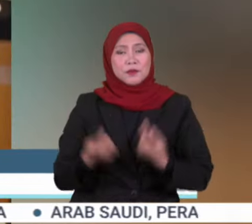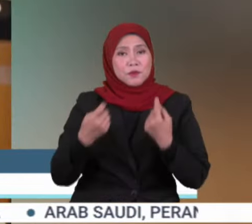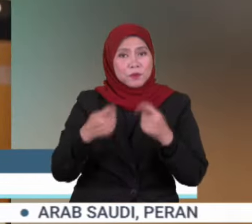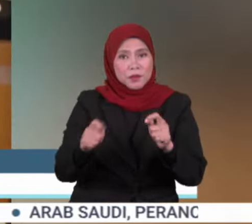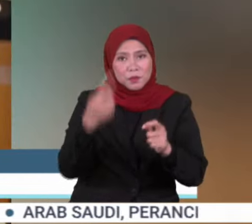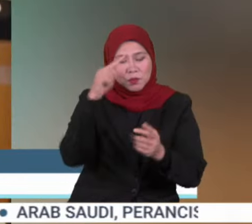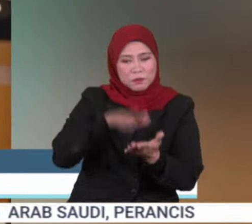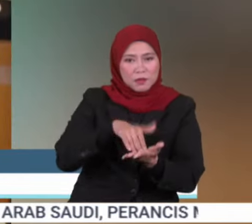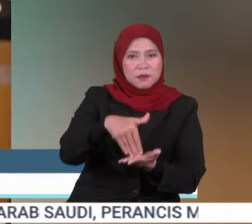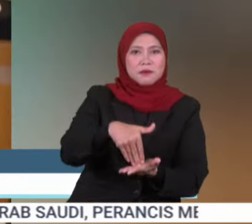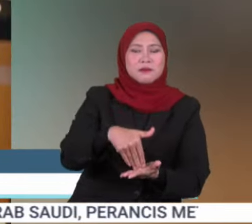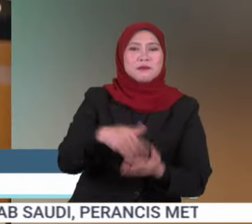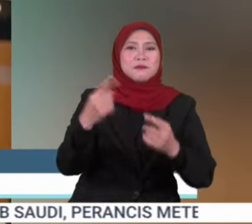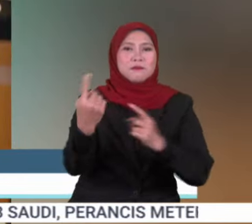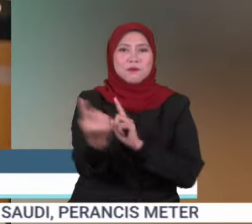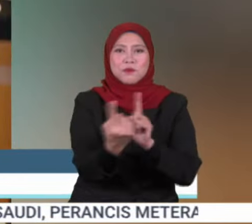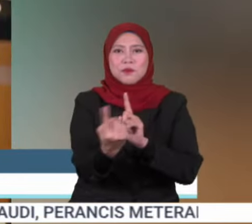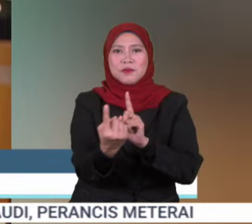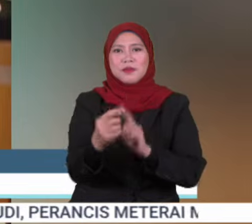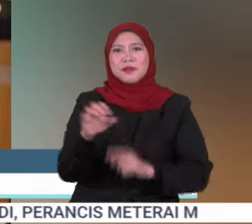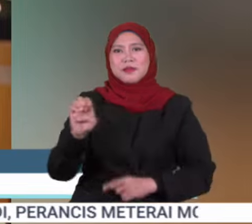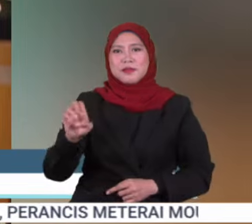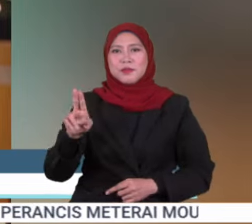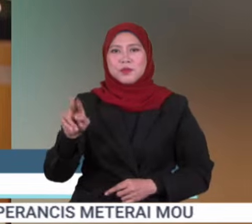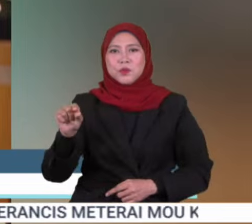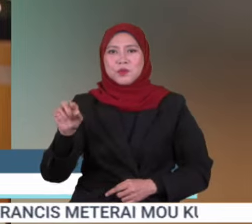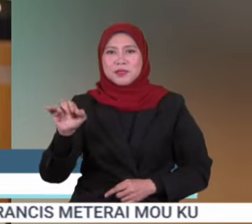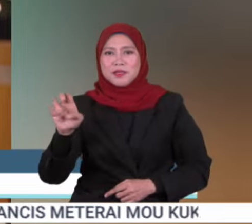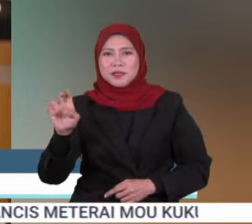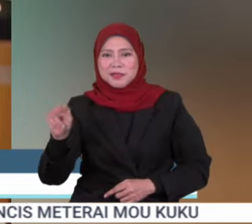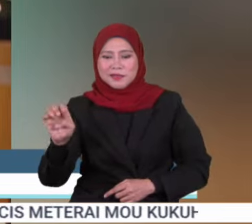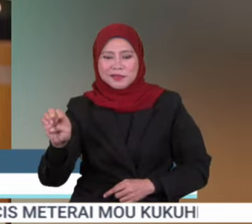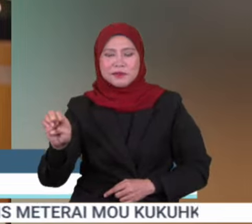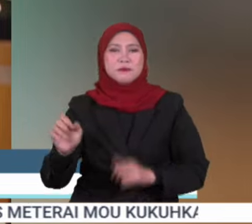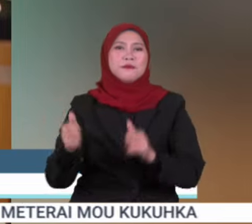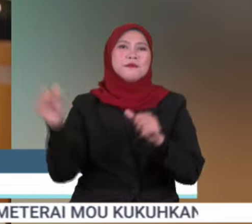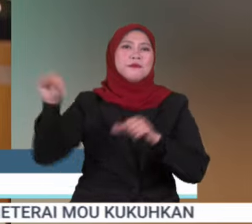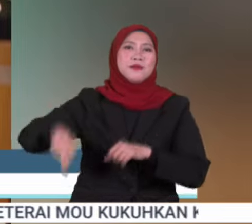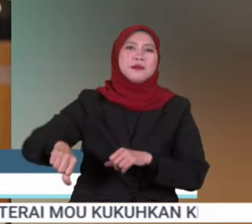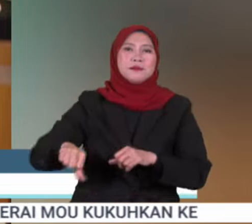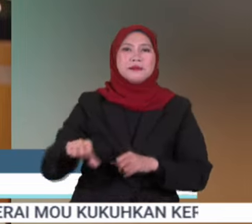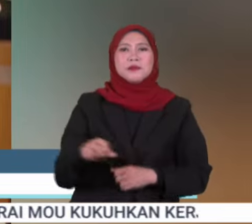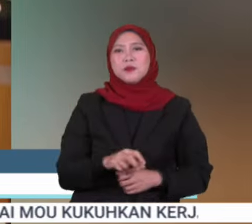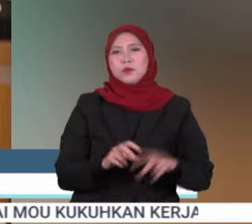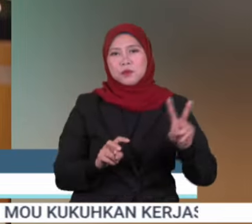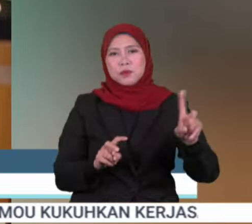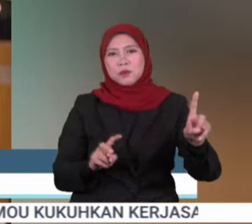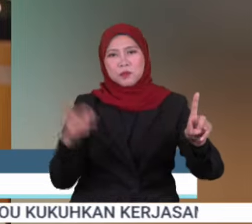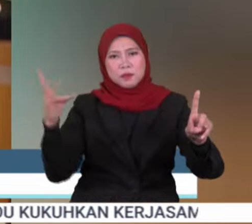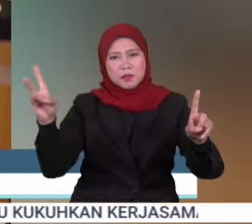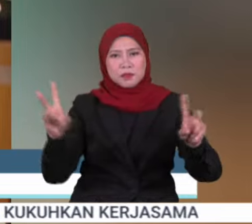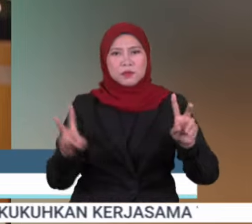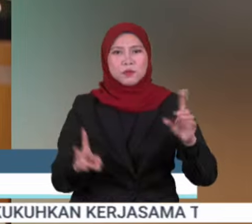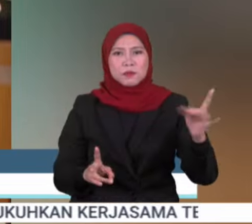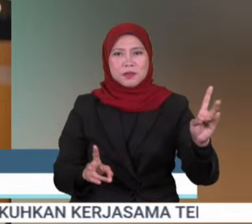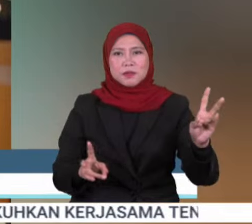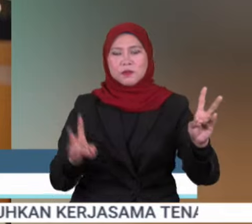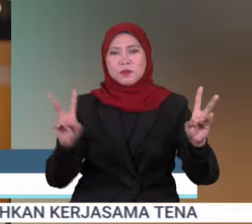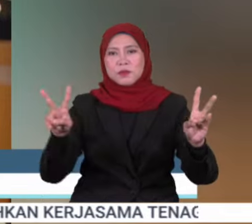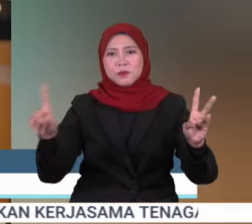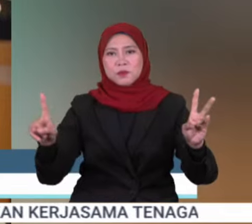Percubaan untuk bangkit menerusi pemain persoangan lelaki Eugene Ewy juga gagal apabila tumpas 21-17, 17-21